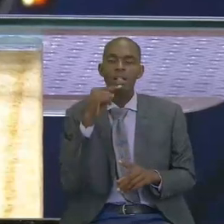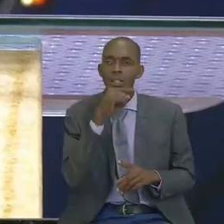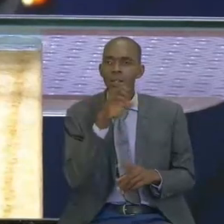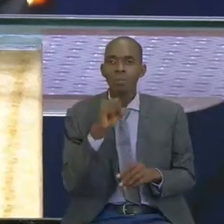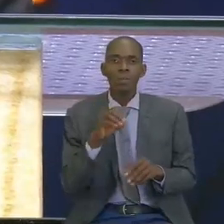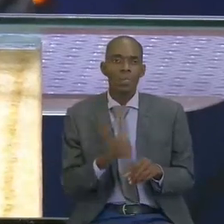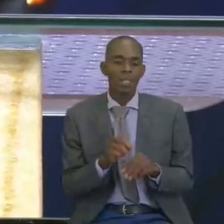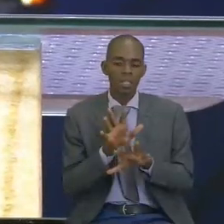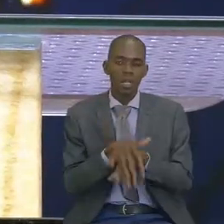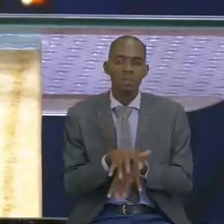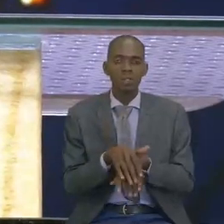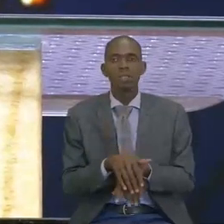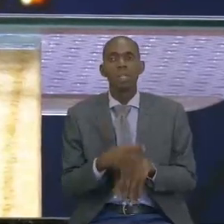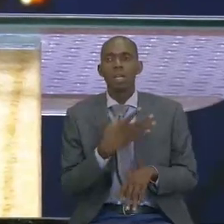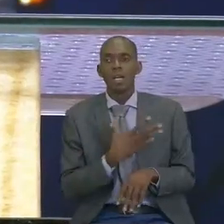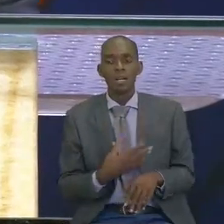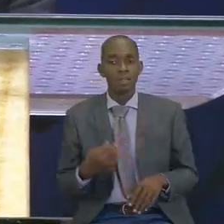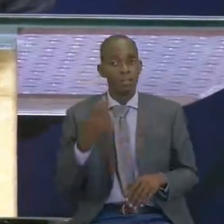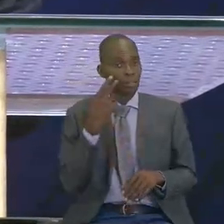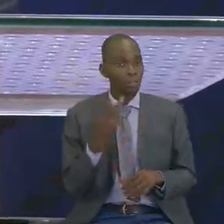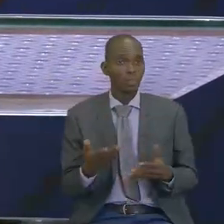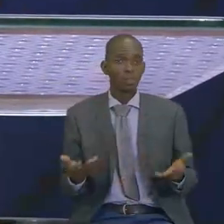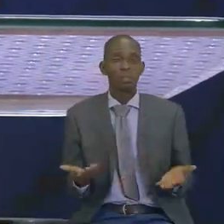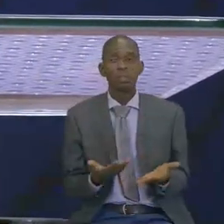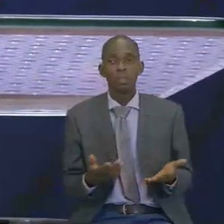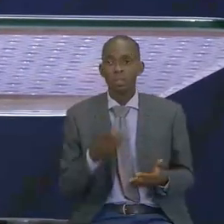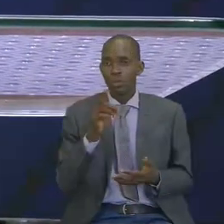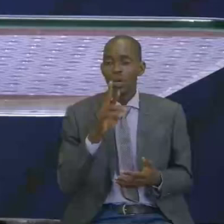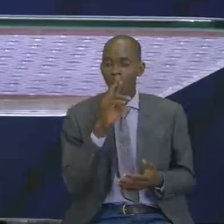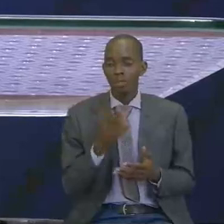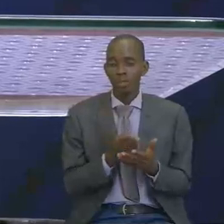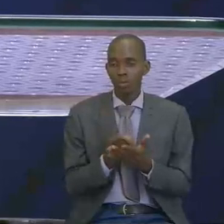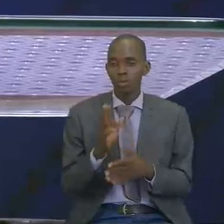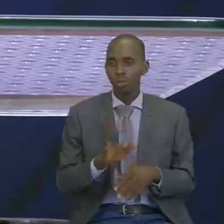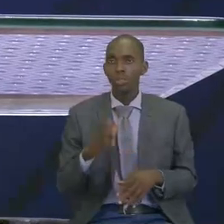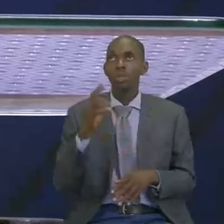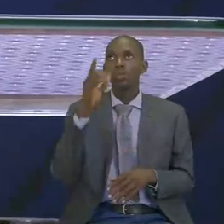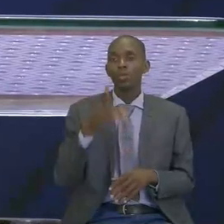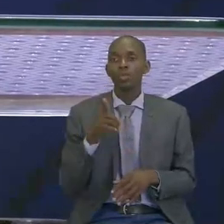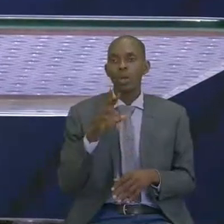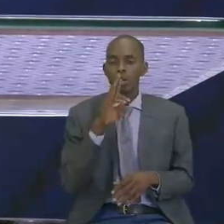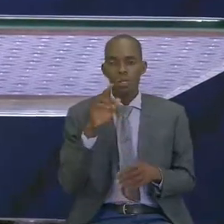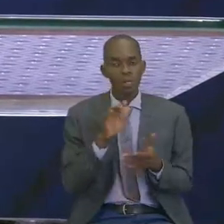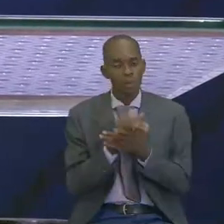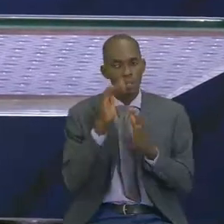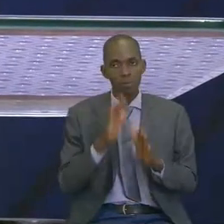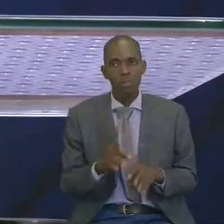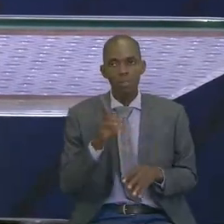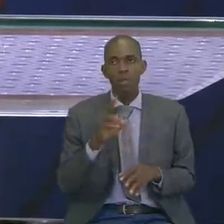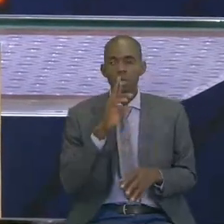faux docteurs portant la marque de la flétrissure, si vous joignez à eux, vous êtes enfants de Dieu, vous êtes croyants, vous êtes